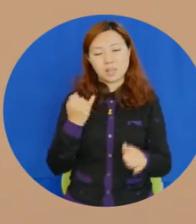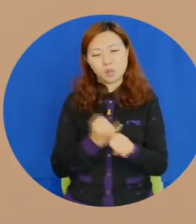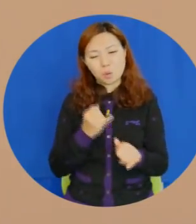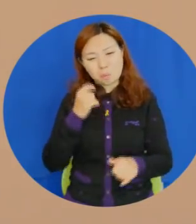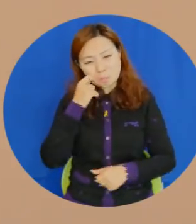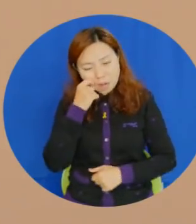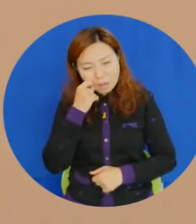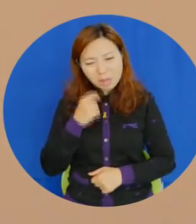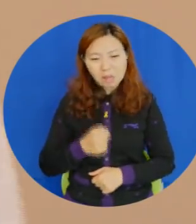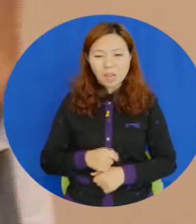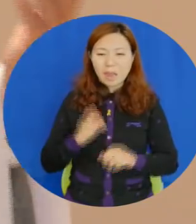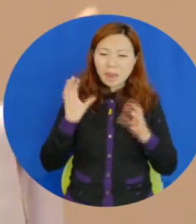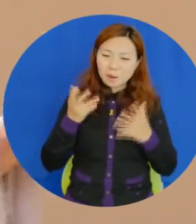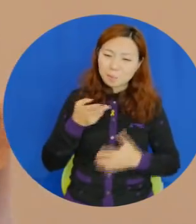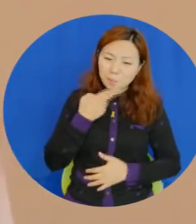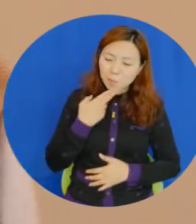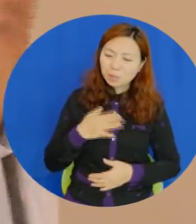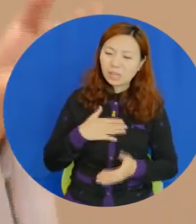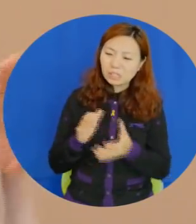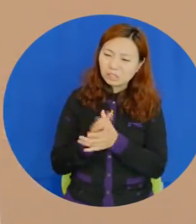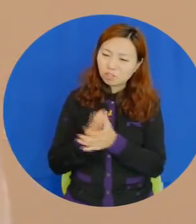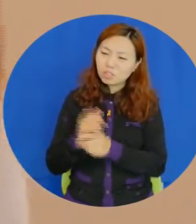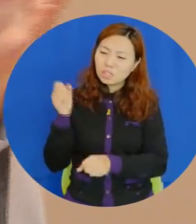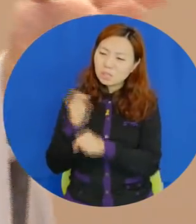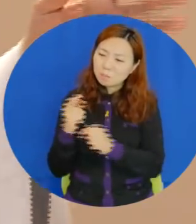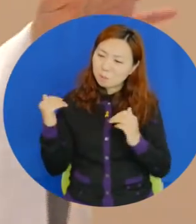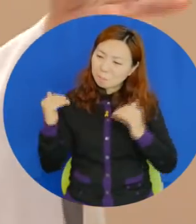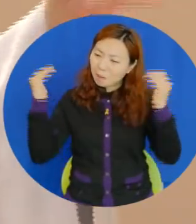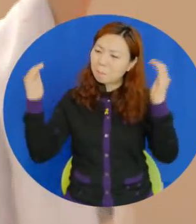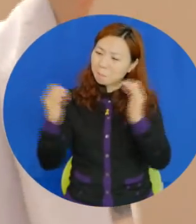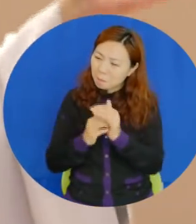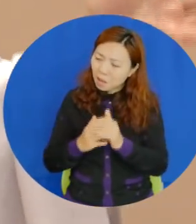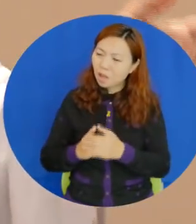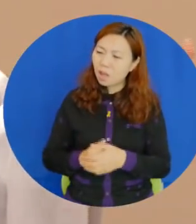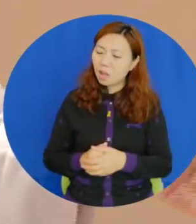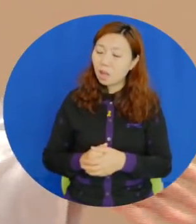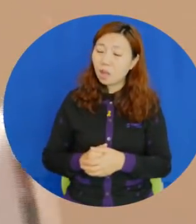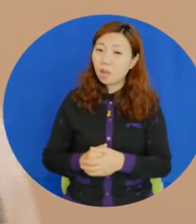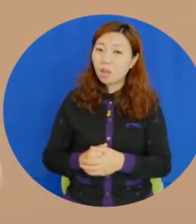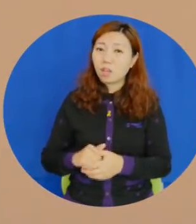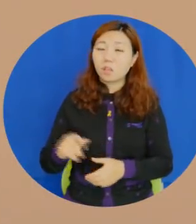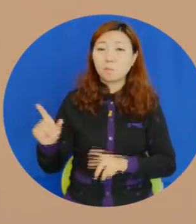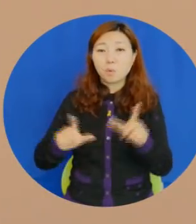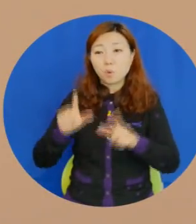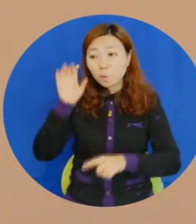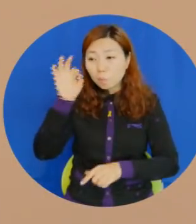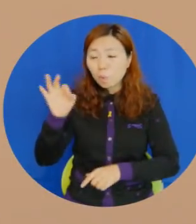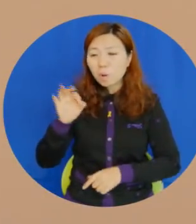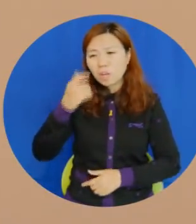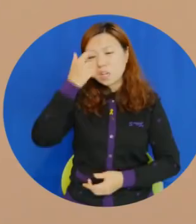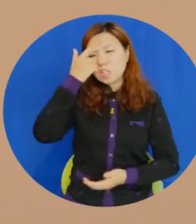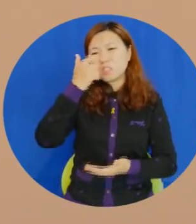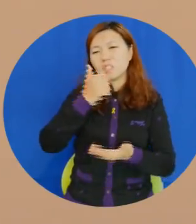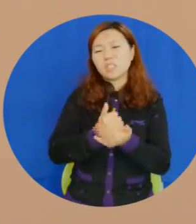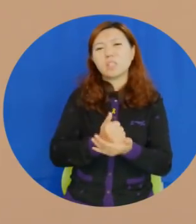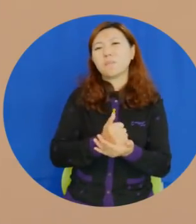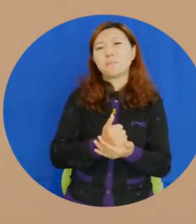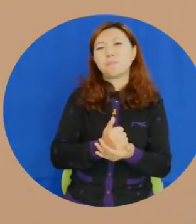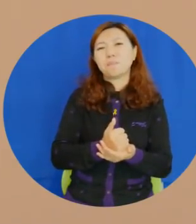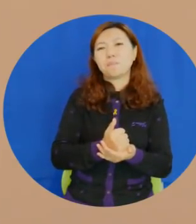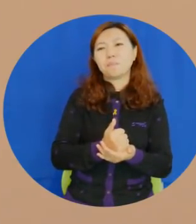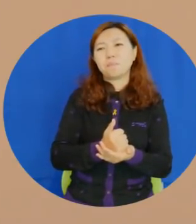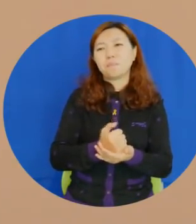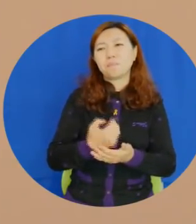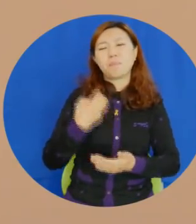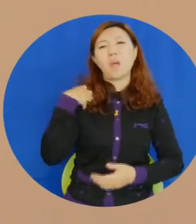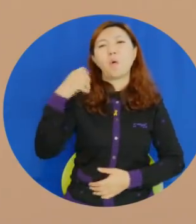내가 아까처럼 아이고 난 장가도 못 가고 애도 없고 친구들은 벌써 저래 애가 다 컸는데 이런 생각하면 중될 수준이 안